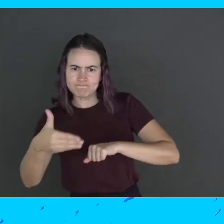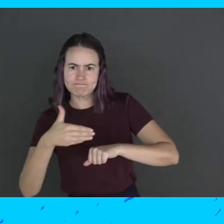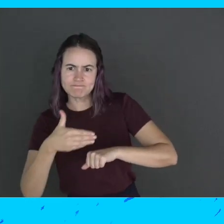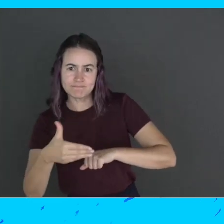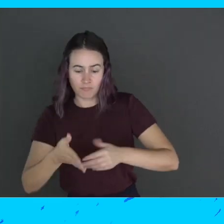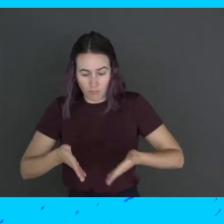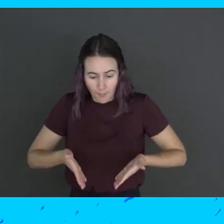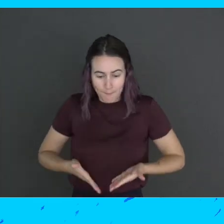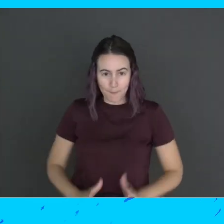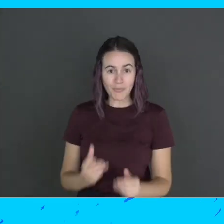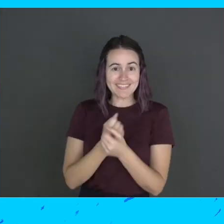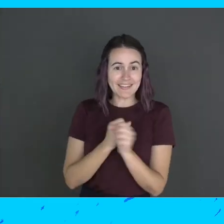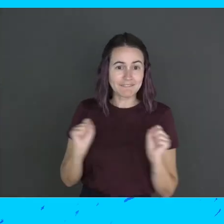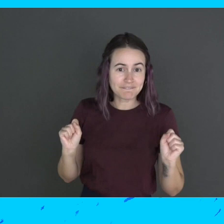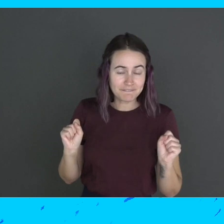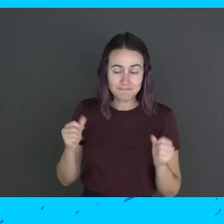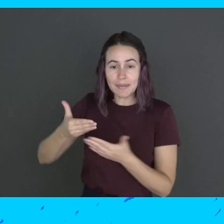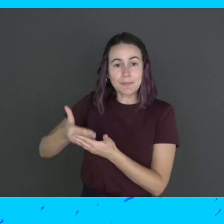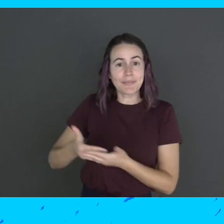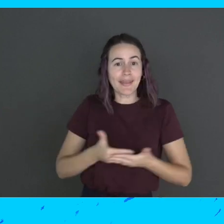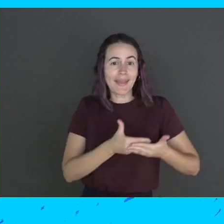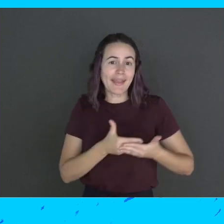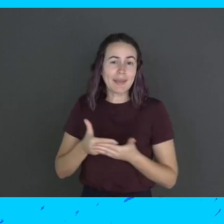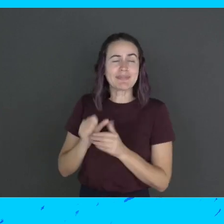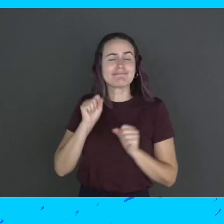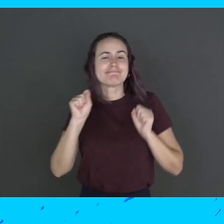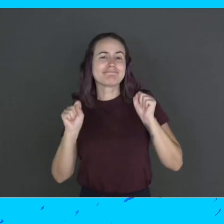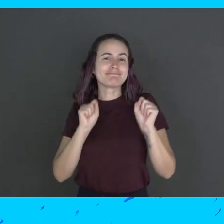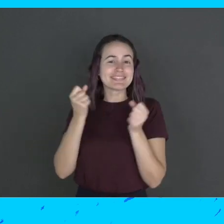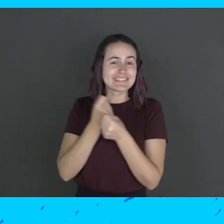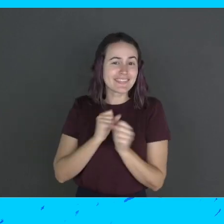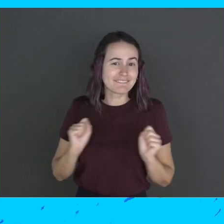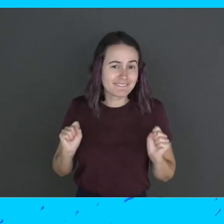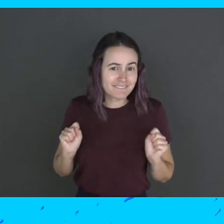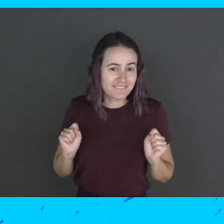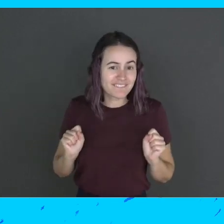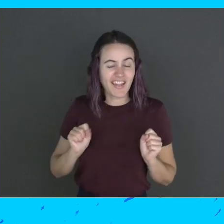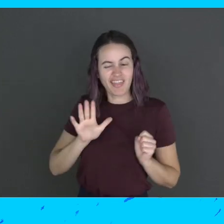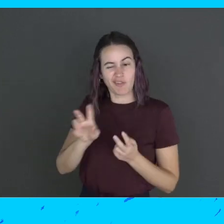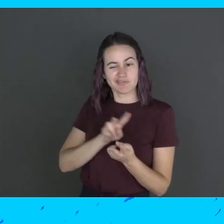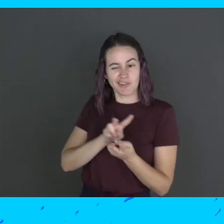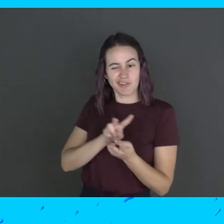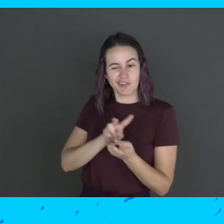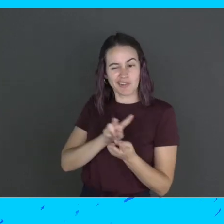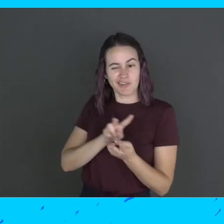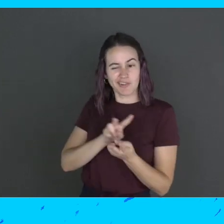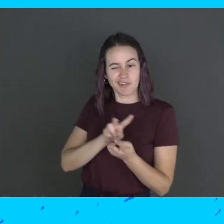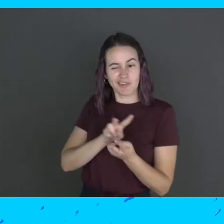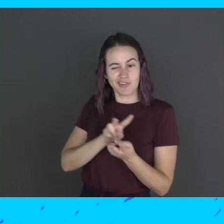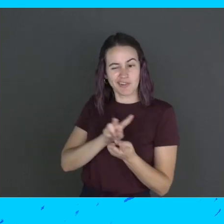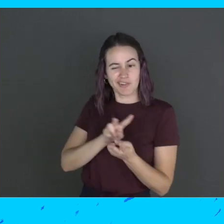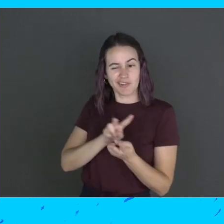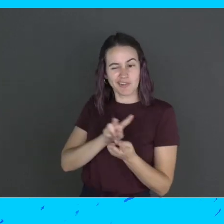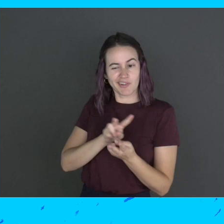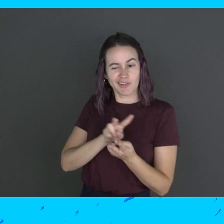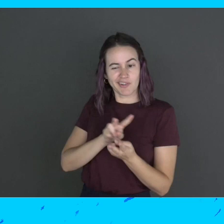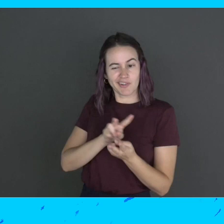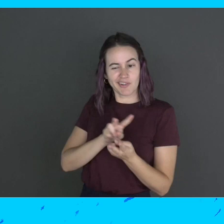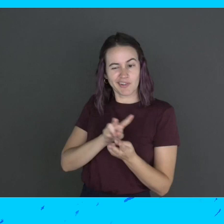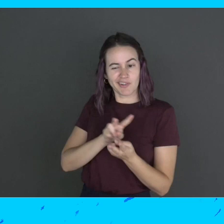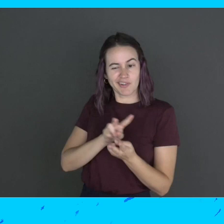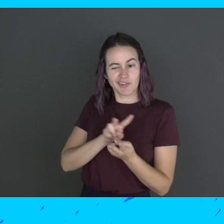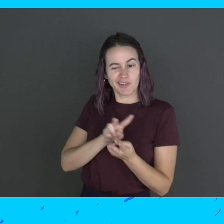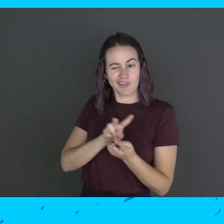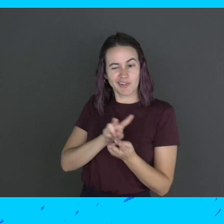d'autres besoins que les adolescents. Nous avons aussi décidé comment